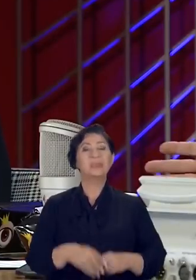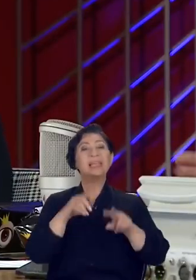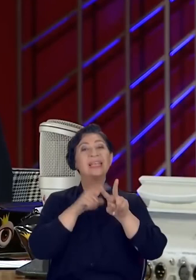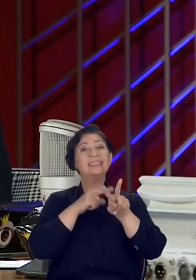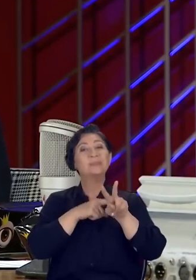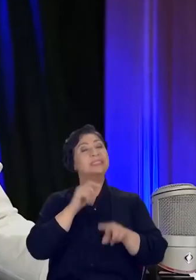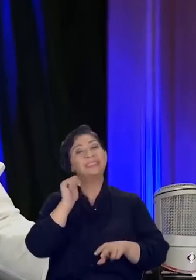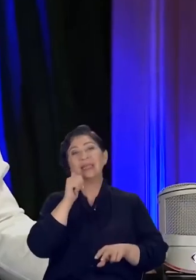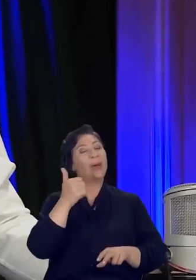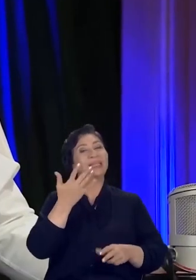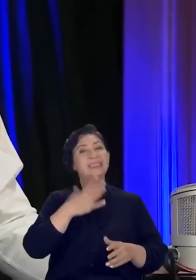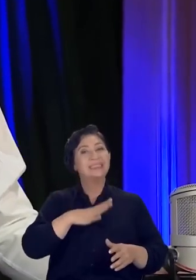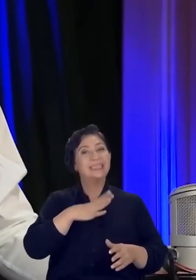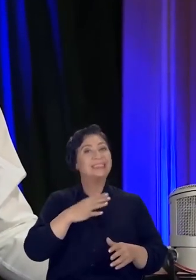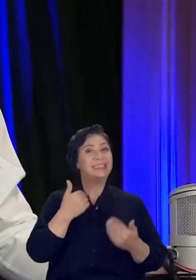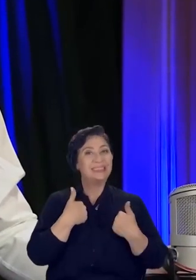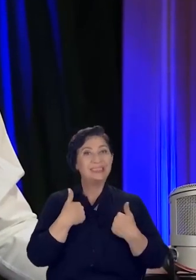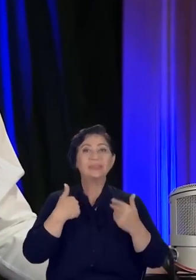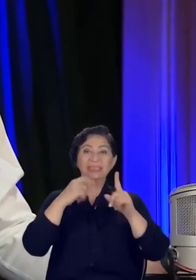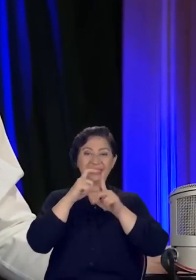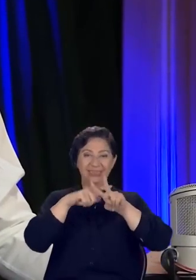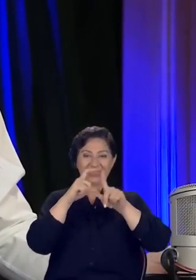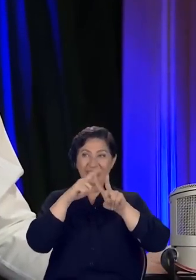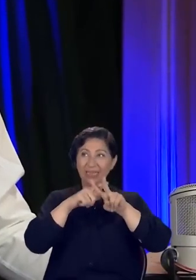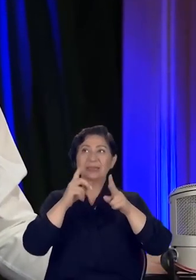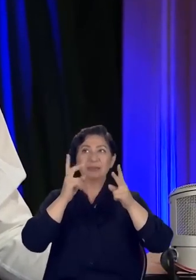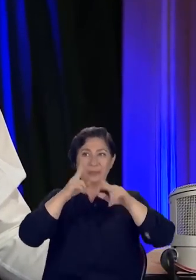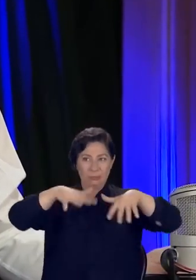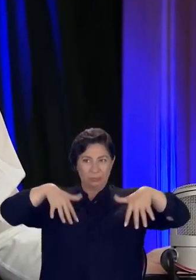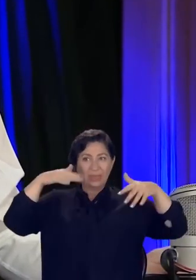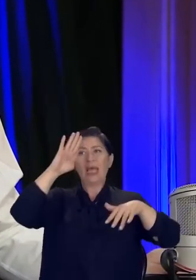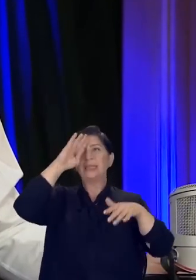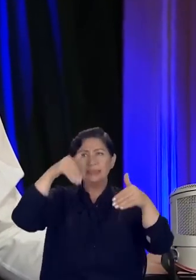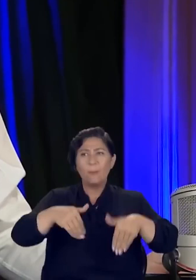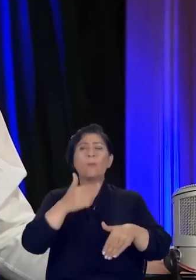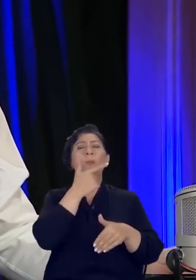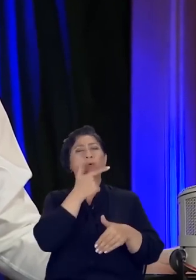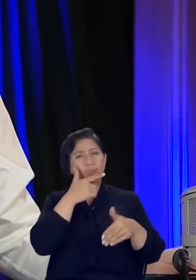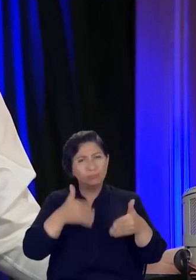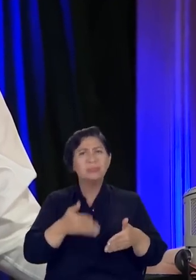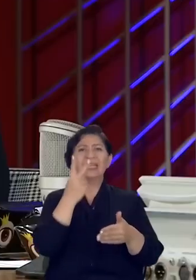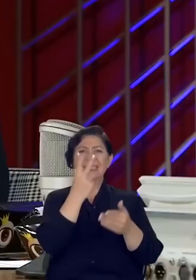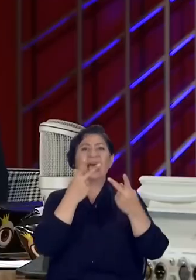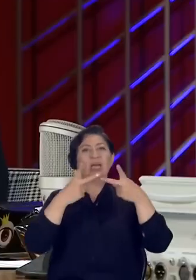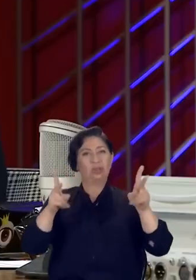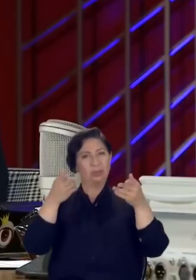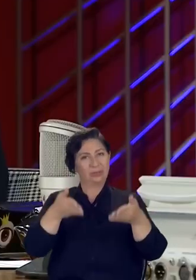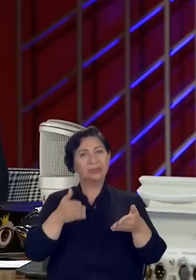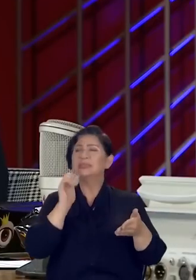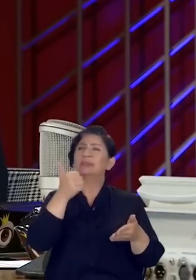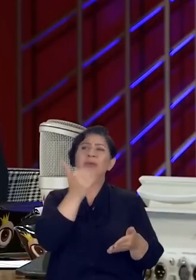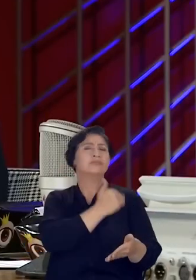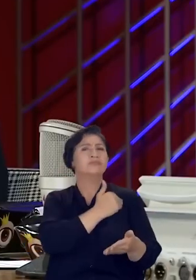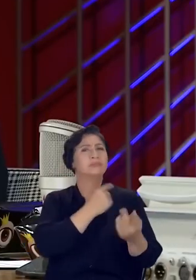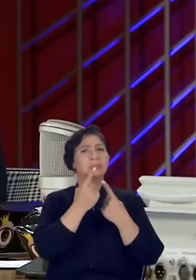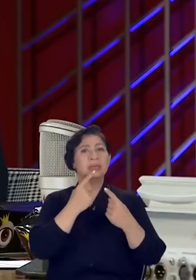Yasemin'ciğim ne zaman arzu ederseniz bizim Dada salonlarımız hem İstanbul'dakiler hem Bodrum'daki iki tane size açık. Tamam. Her ne zaman